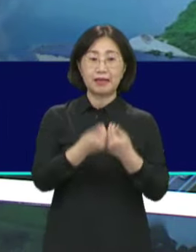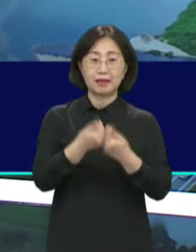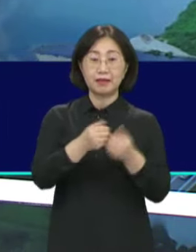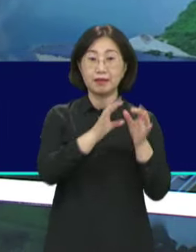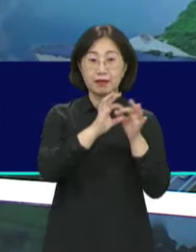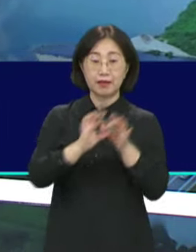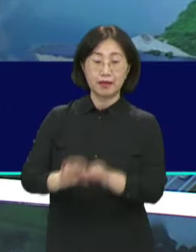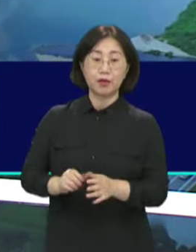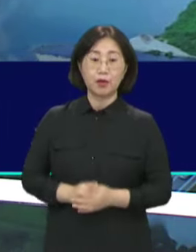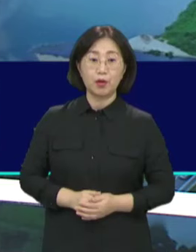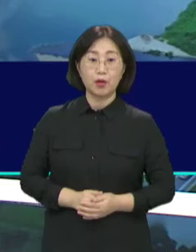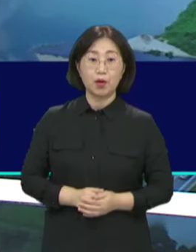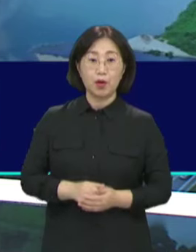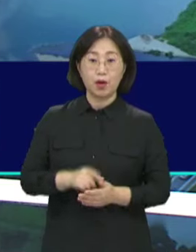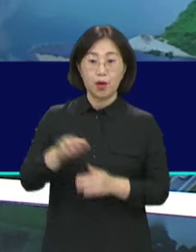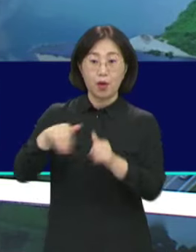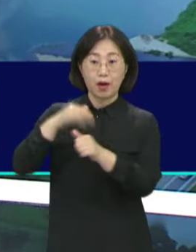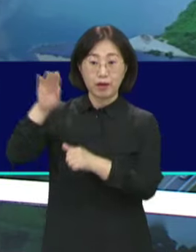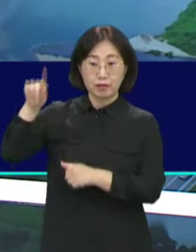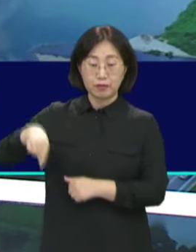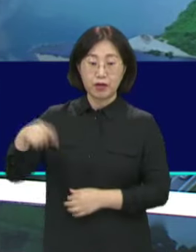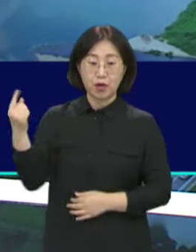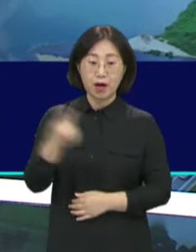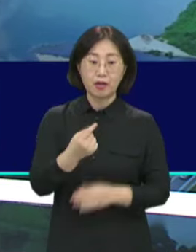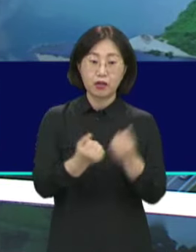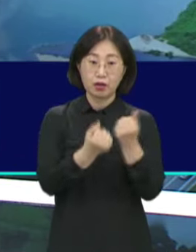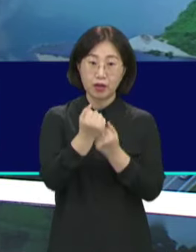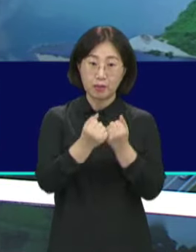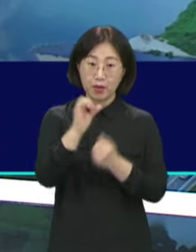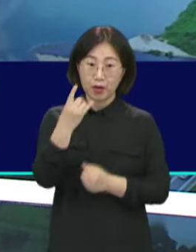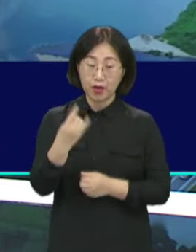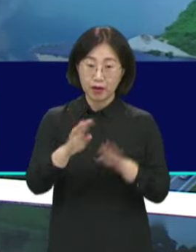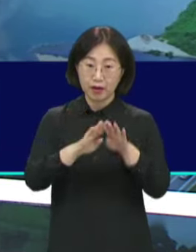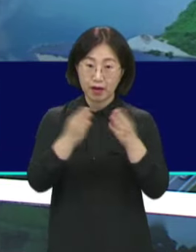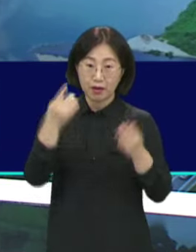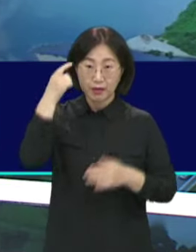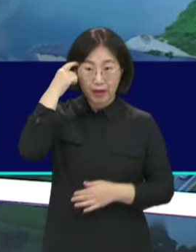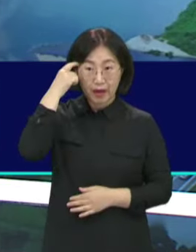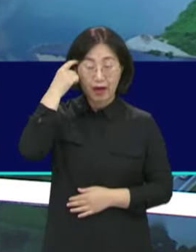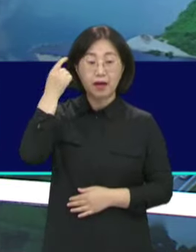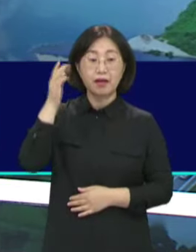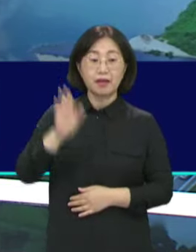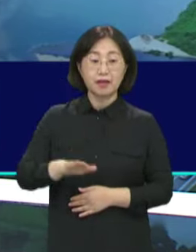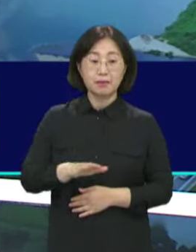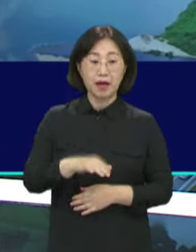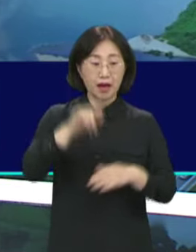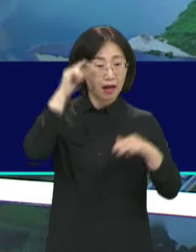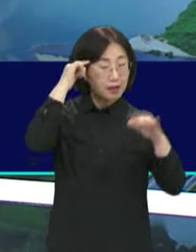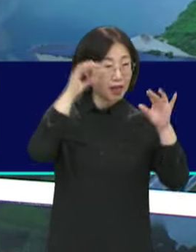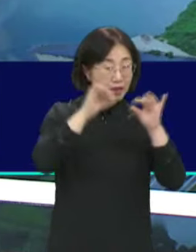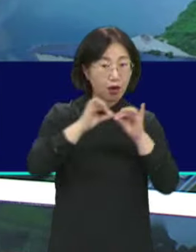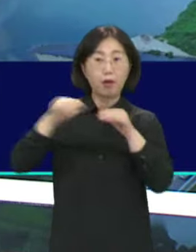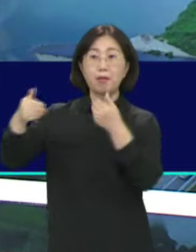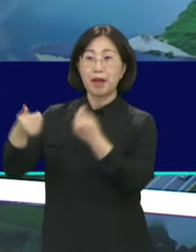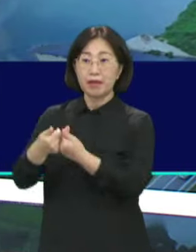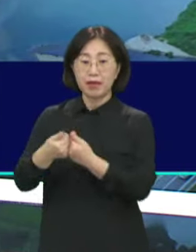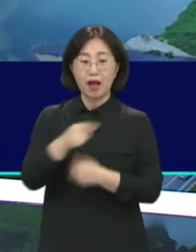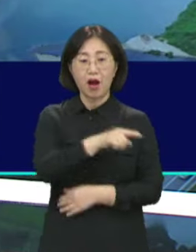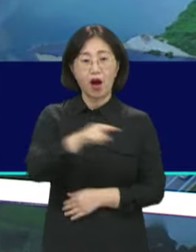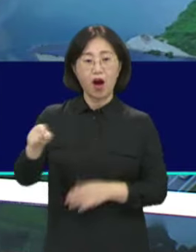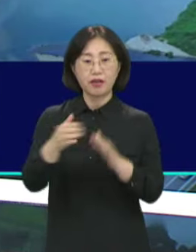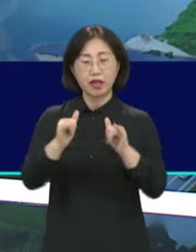관련 주민 설명회를 열기로 했지만 찬성과 반대하는 주민끼리 고성이 오가고 몸싸움 직전까지 벌어지면서